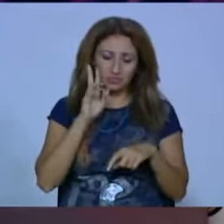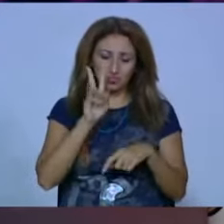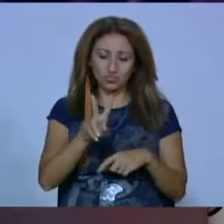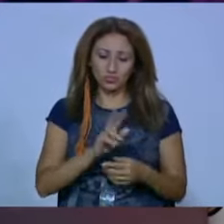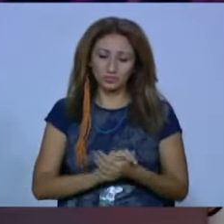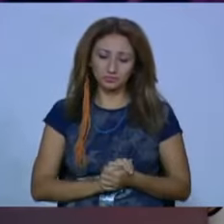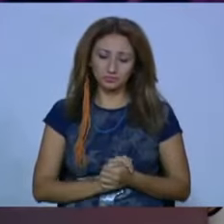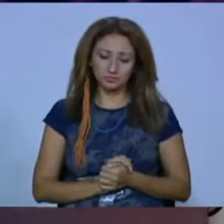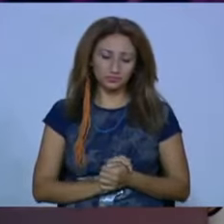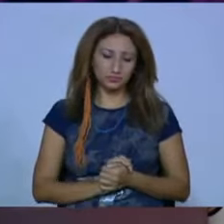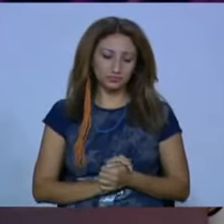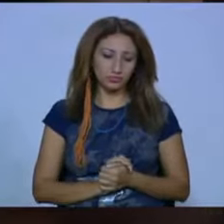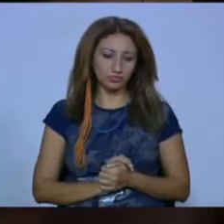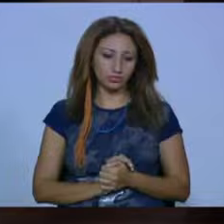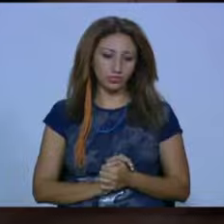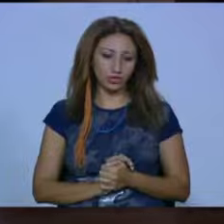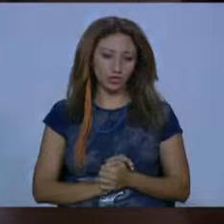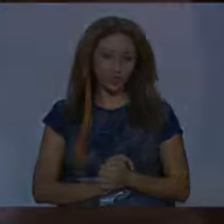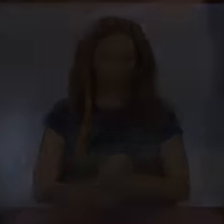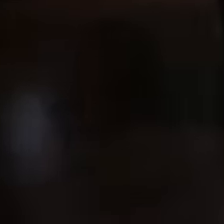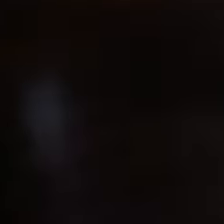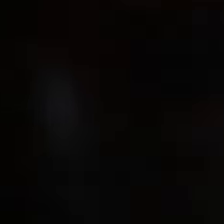نفكركم بحالة سامي.